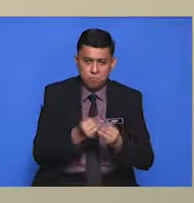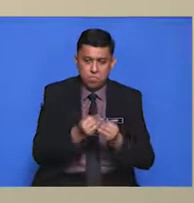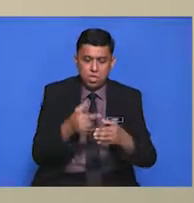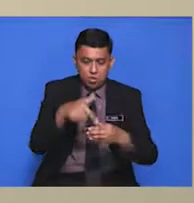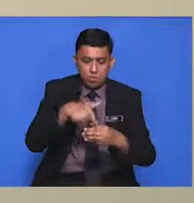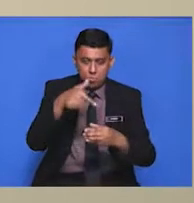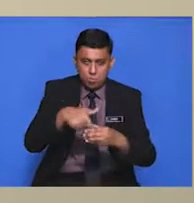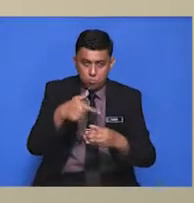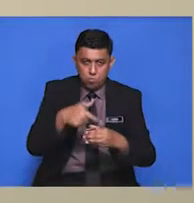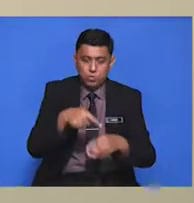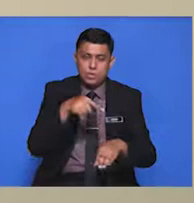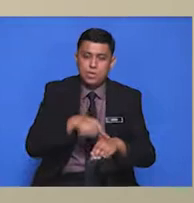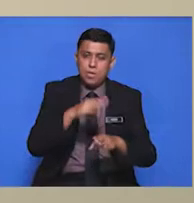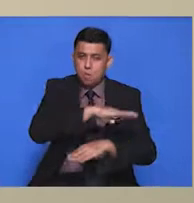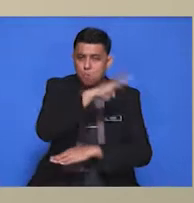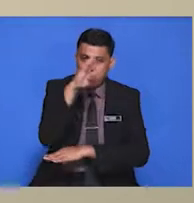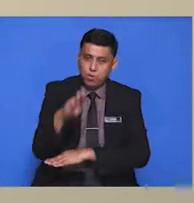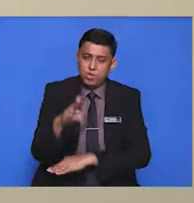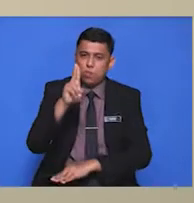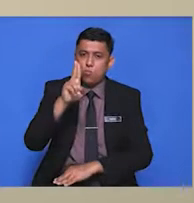di Bukit Unggu.